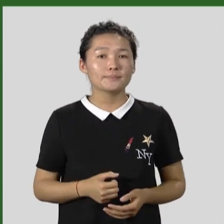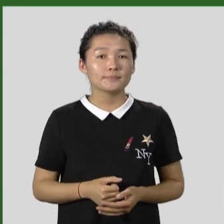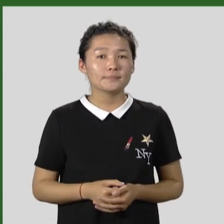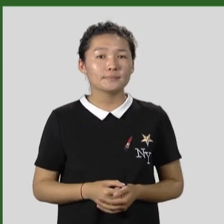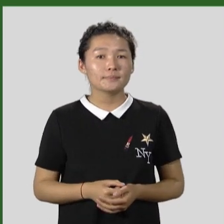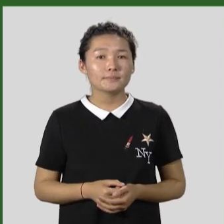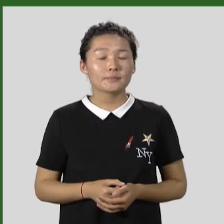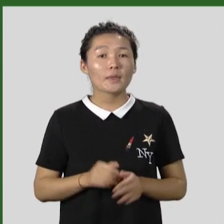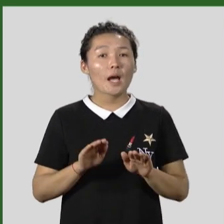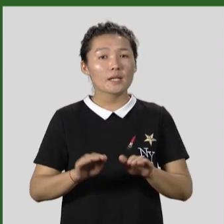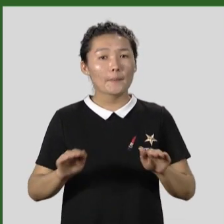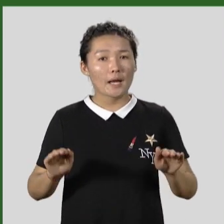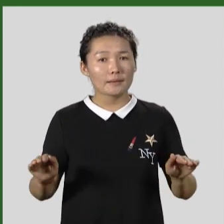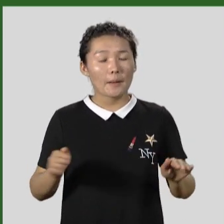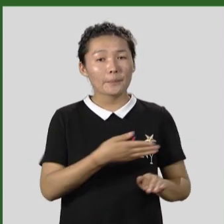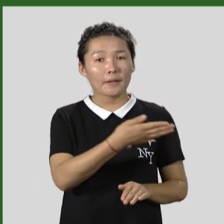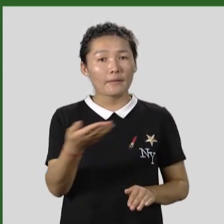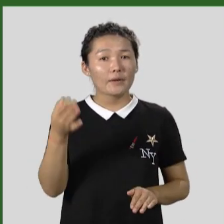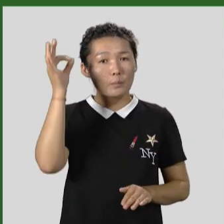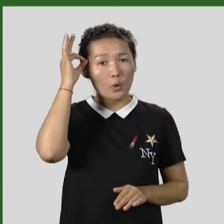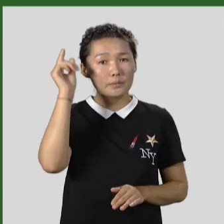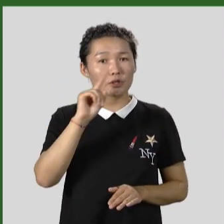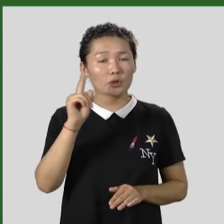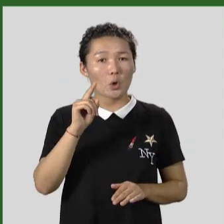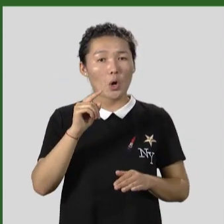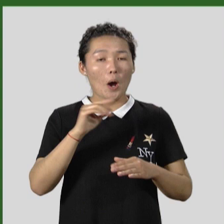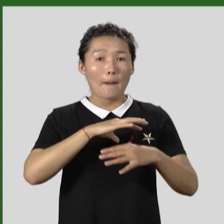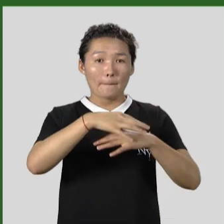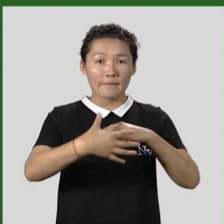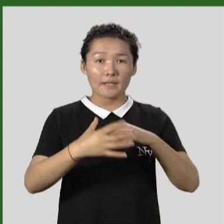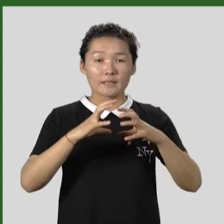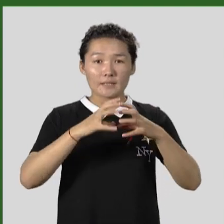предпринять? Ребята, вы помните, что поверхность